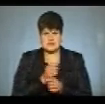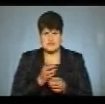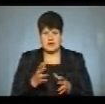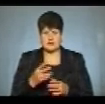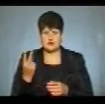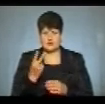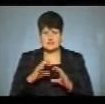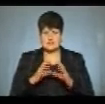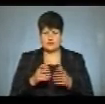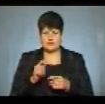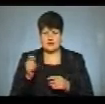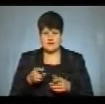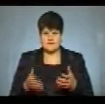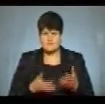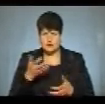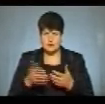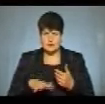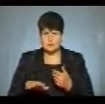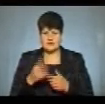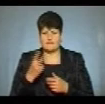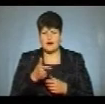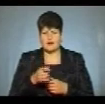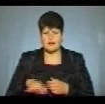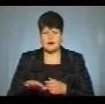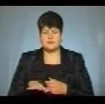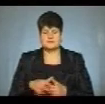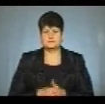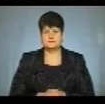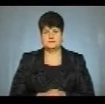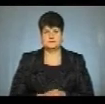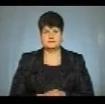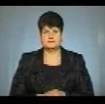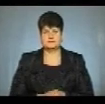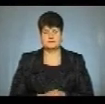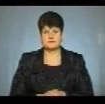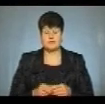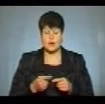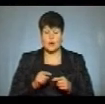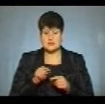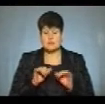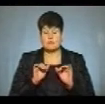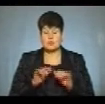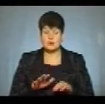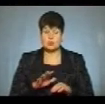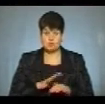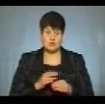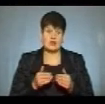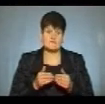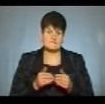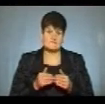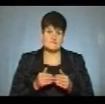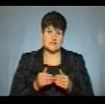Їх відкопували протягом тижня на площі у 2 гектари. По цій події була відкрита